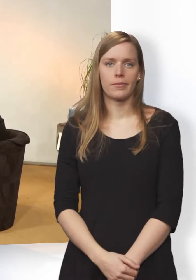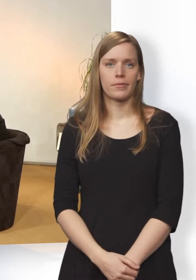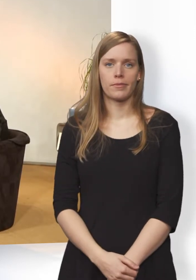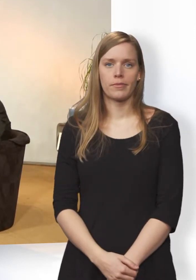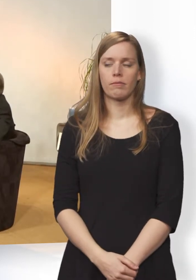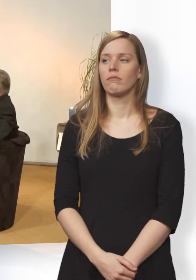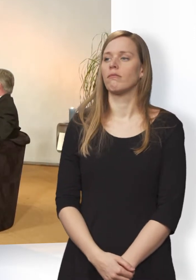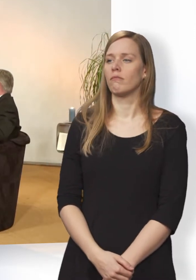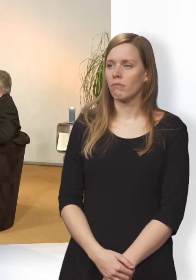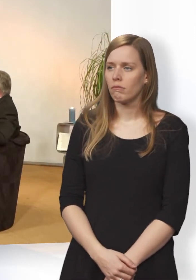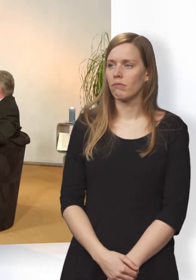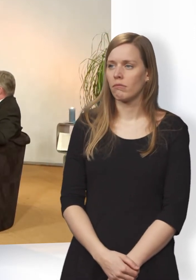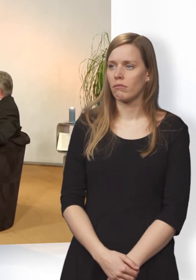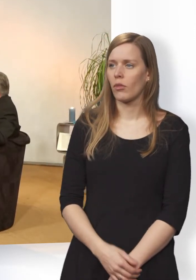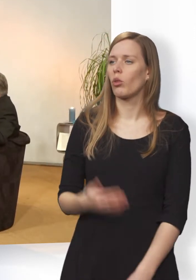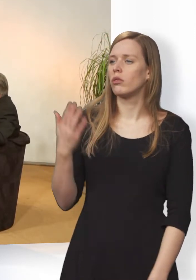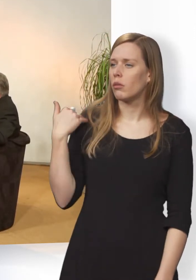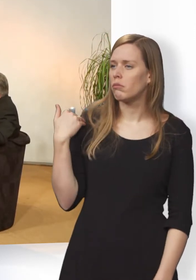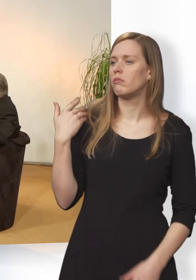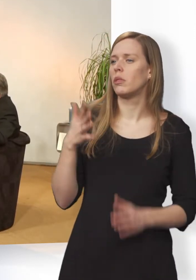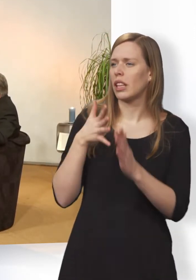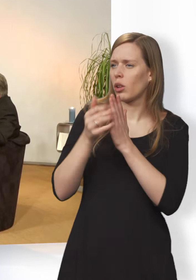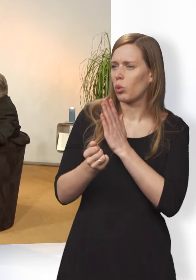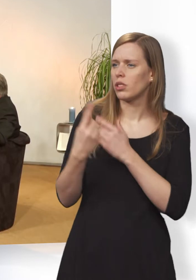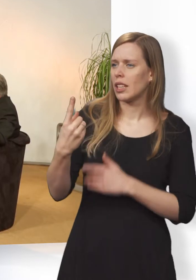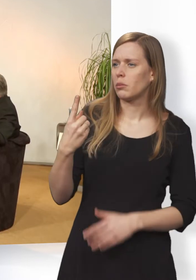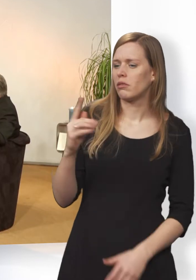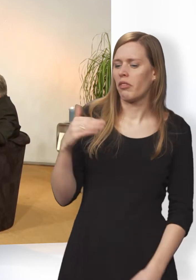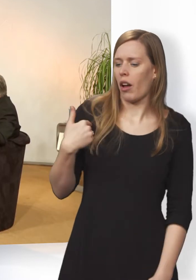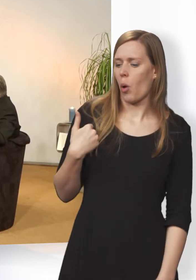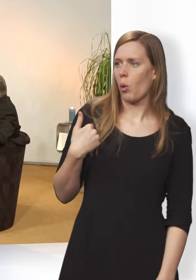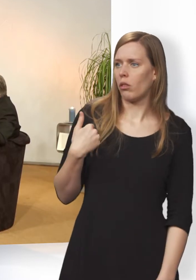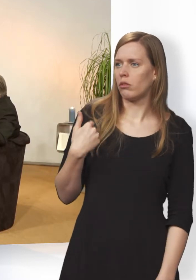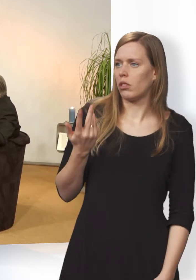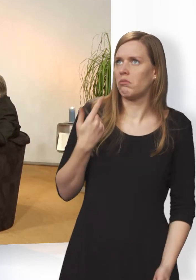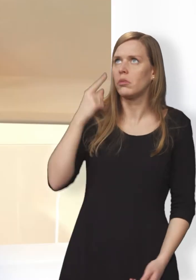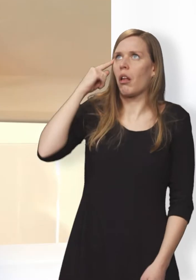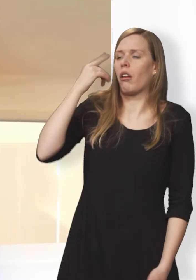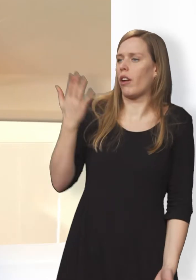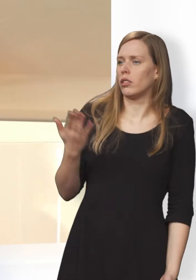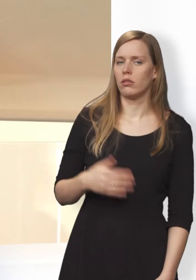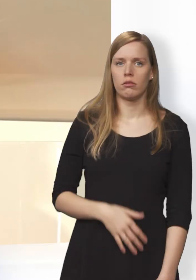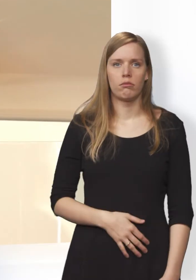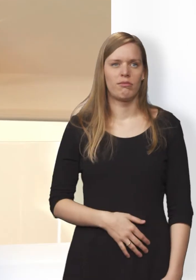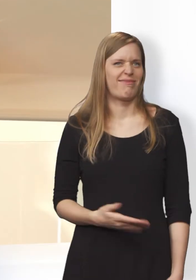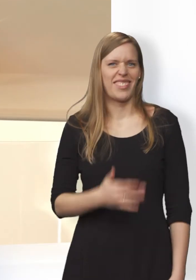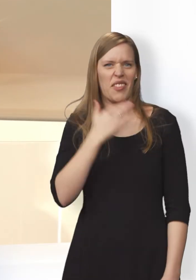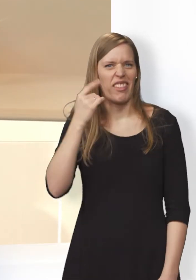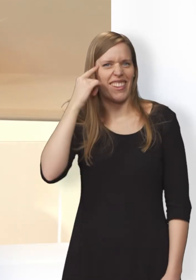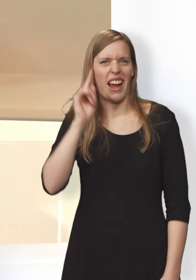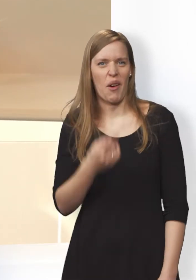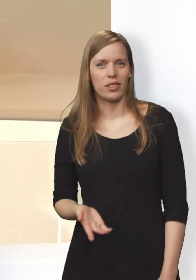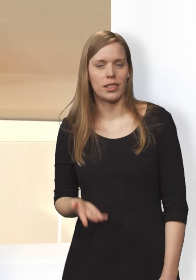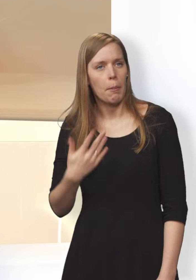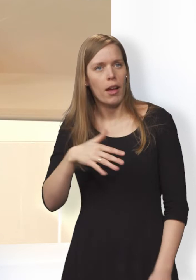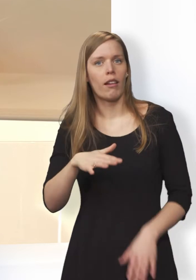was sagen sie als frau gedacht als sie das gehört haben so viel denkt man da nicht das